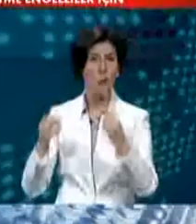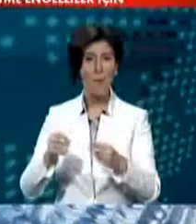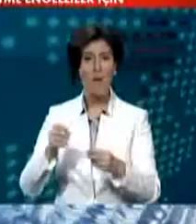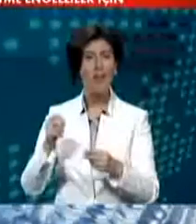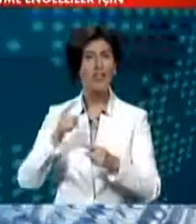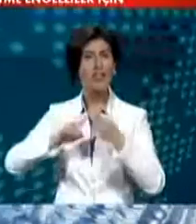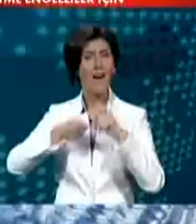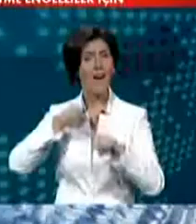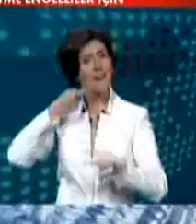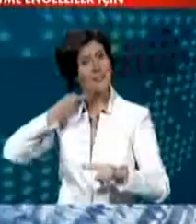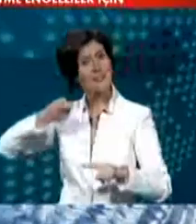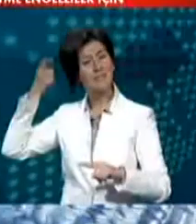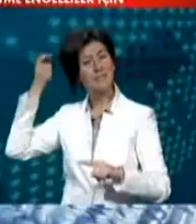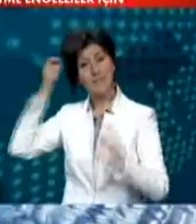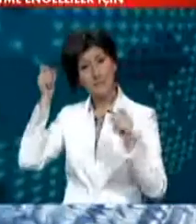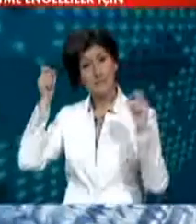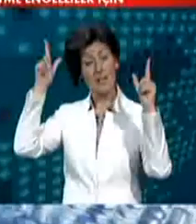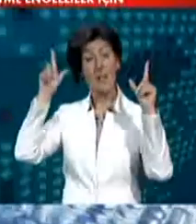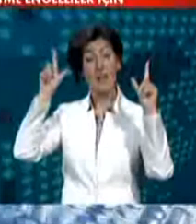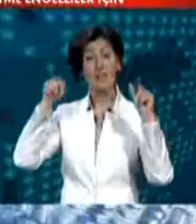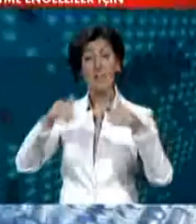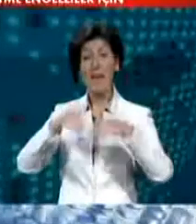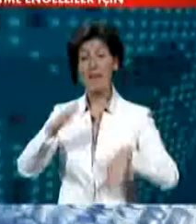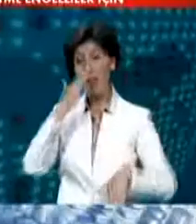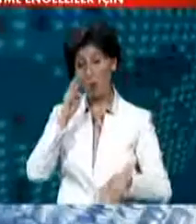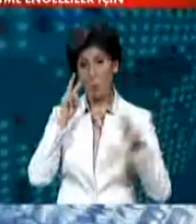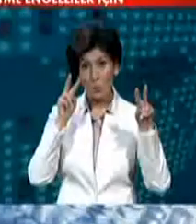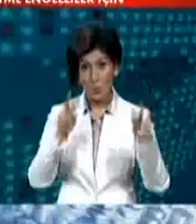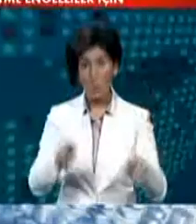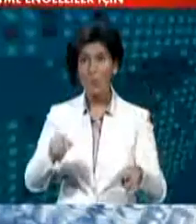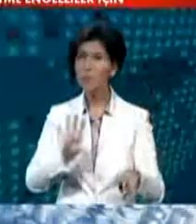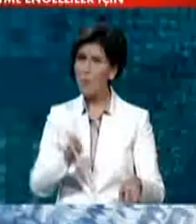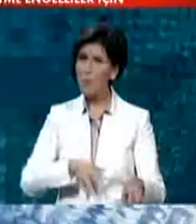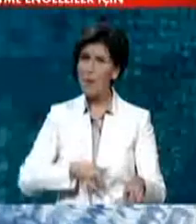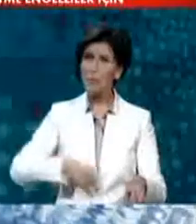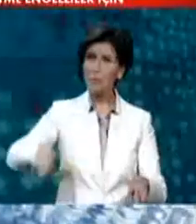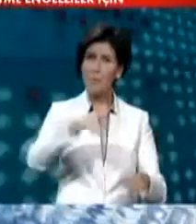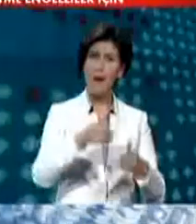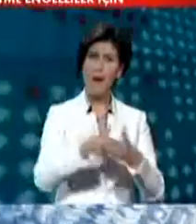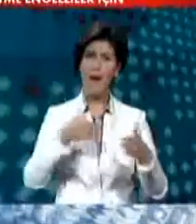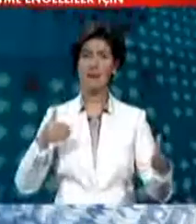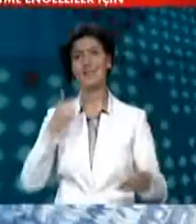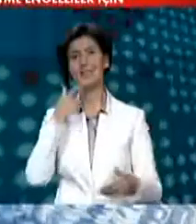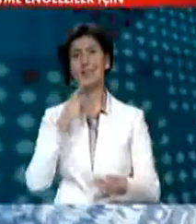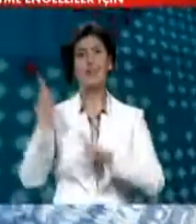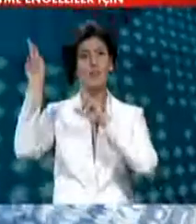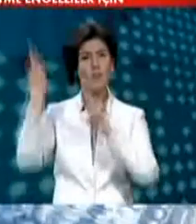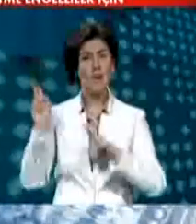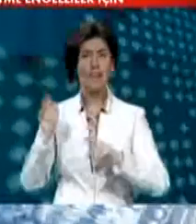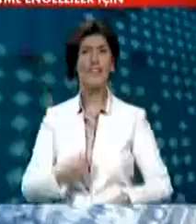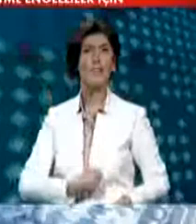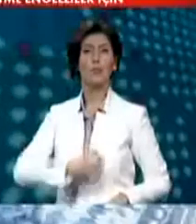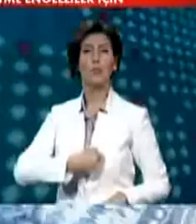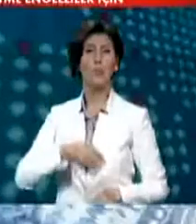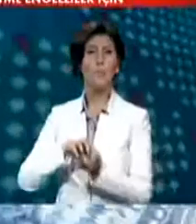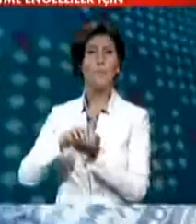şuurunu elde etmesine herhangi bir engel olmadığını burada gördük. Onlar da çok memnun bir şekilde buradan ayrılıyorlar. Çanakkale ruhu bölgeyi